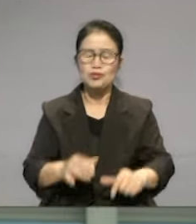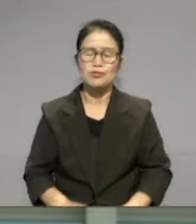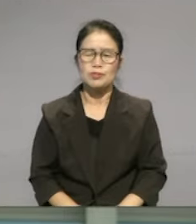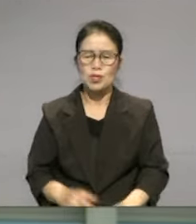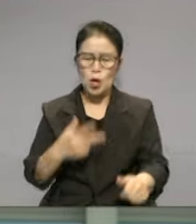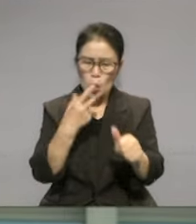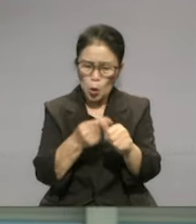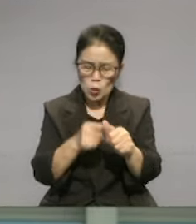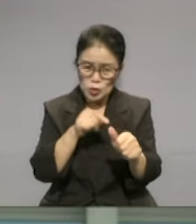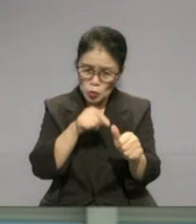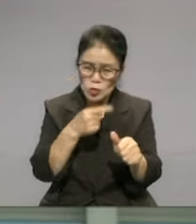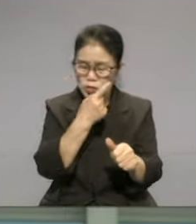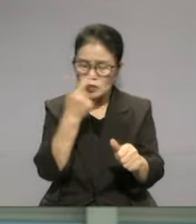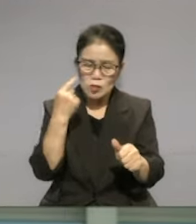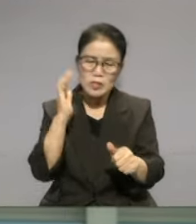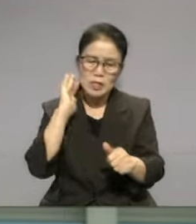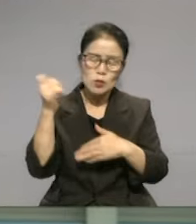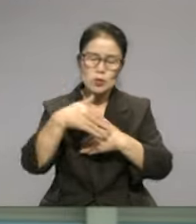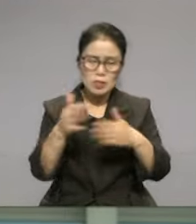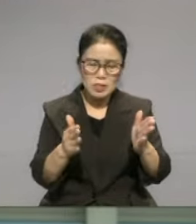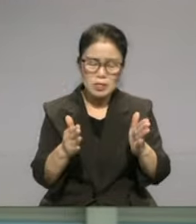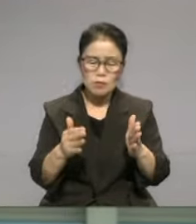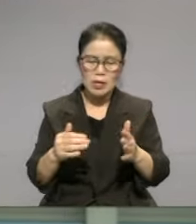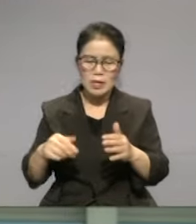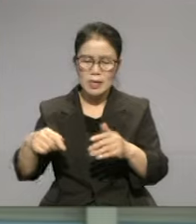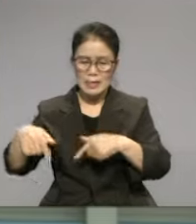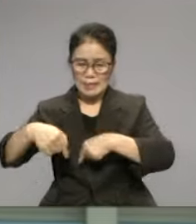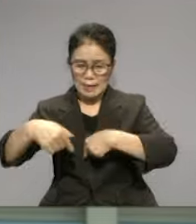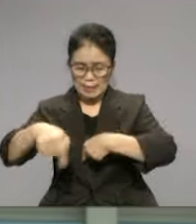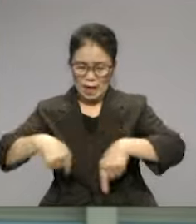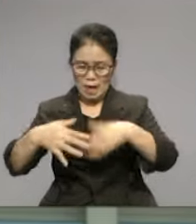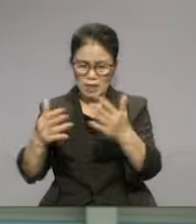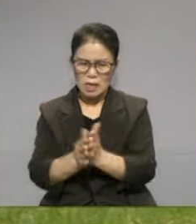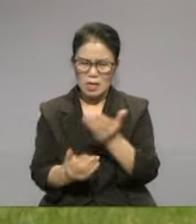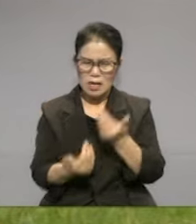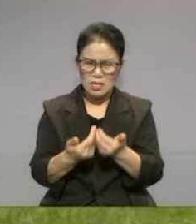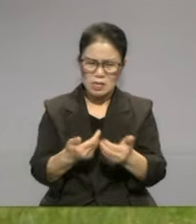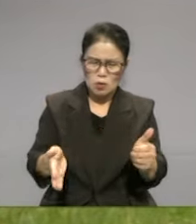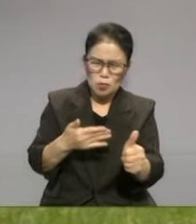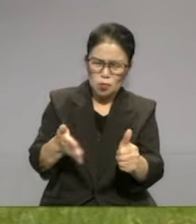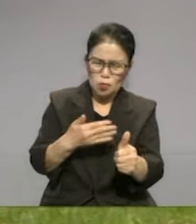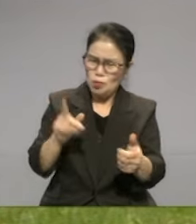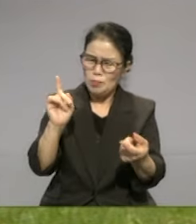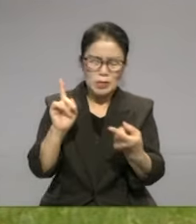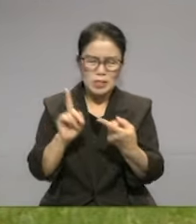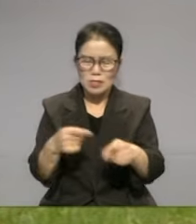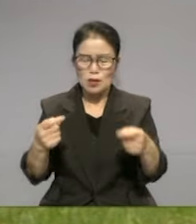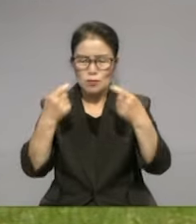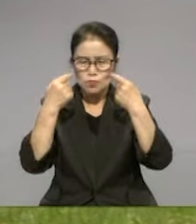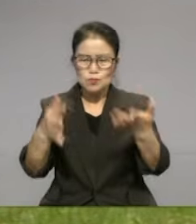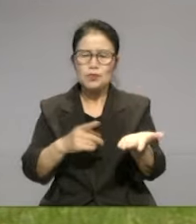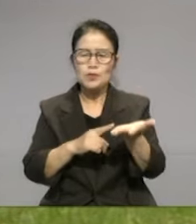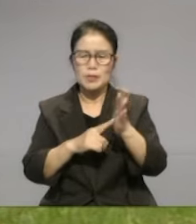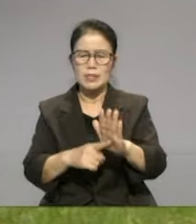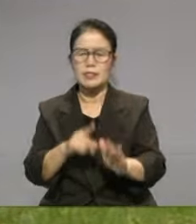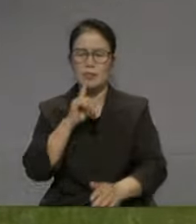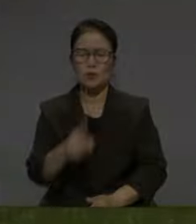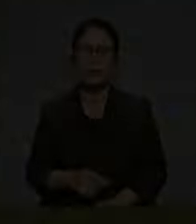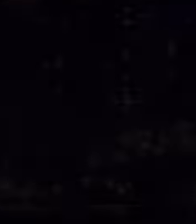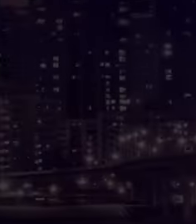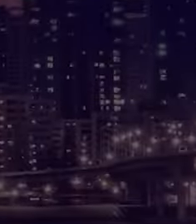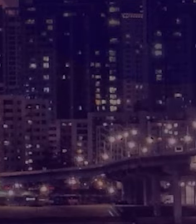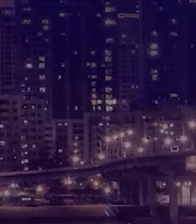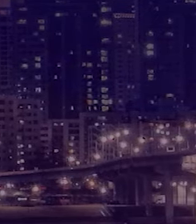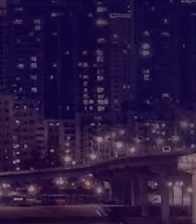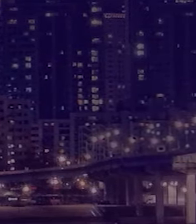녹취록을 근거로 대통령실과 당의 갈등을 조장하는 것은 온당치 않다는 점을 분명히 한다고 했습니다